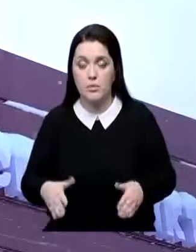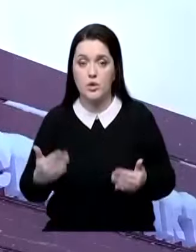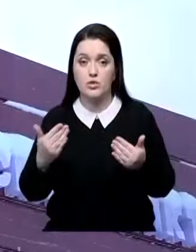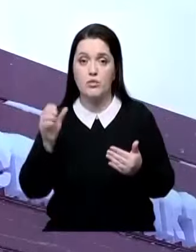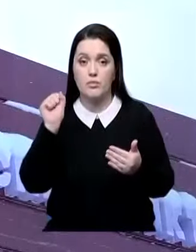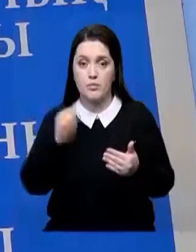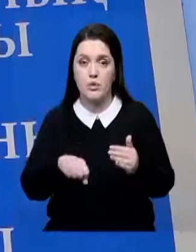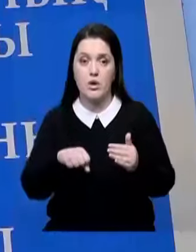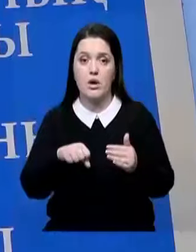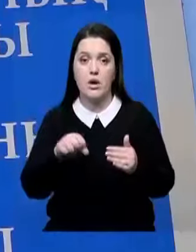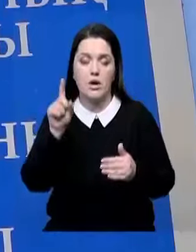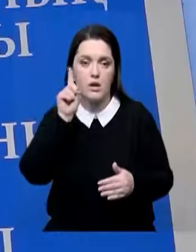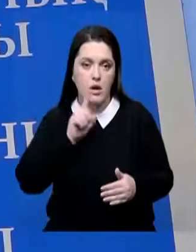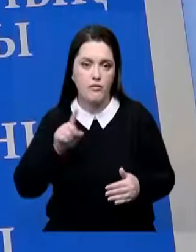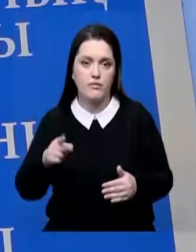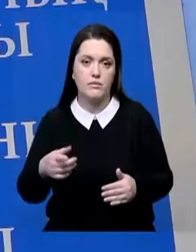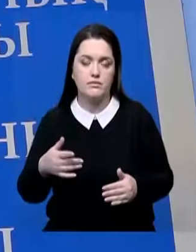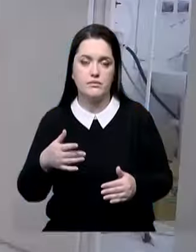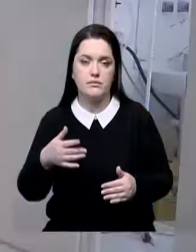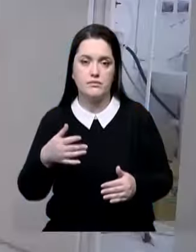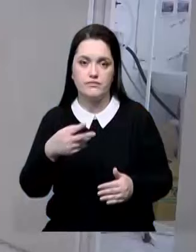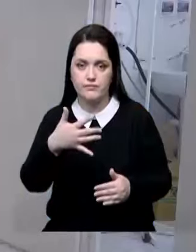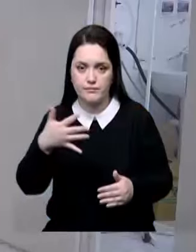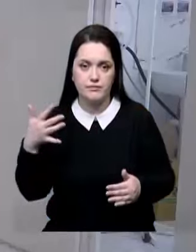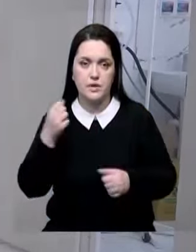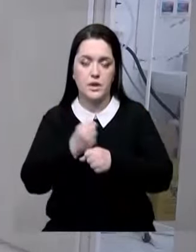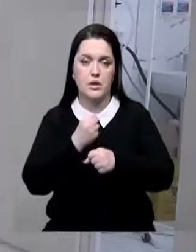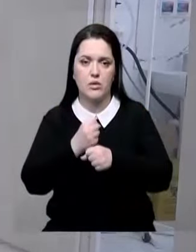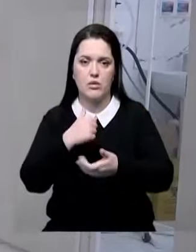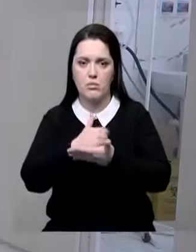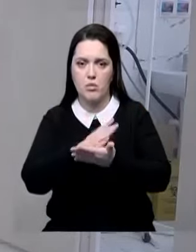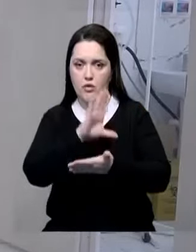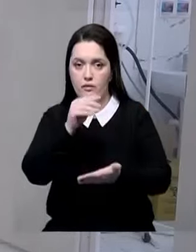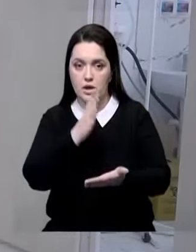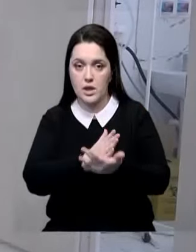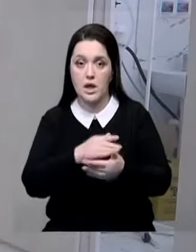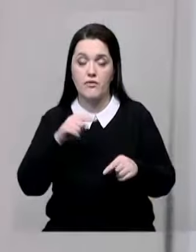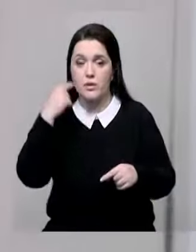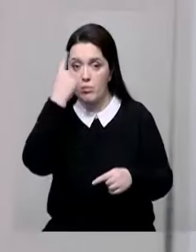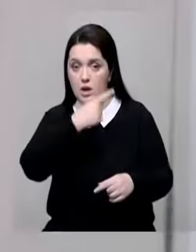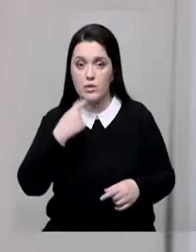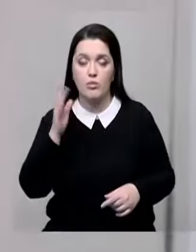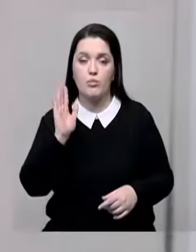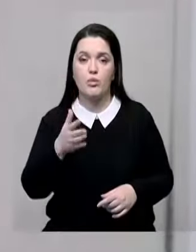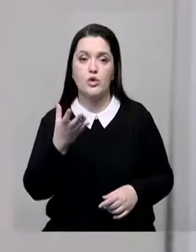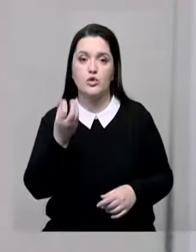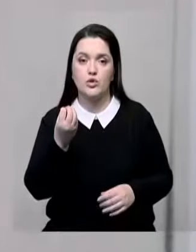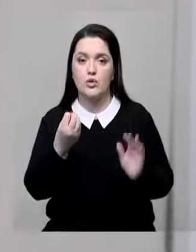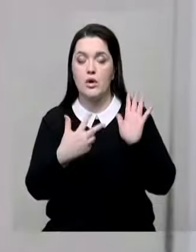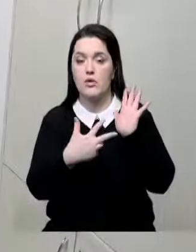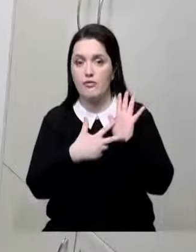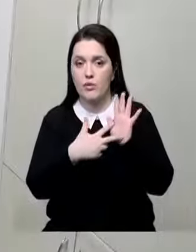села смогут получать медицинские услуги в современном комфортном здании, оснащенном необходимым оборудованием. В этом году в регионе планируется ввести